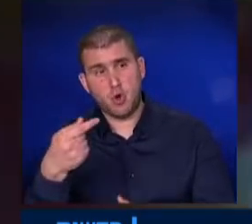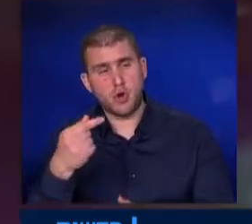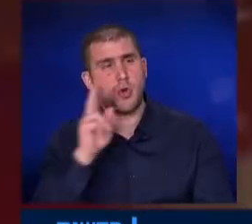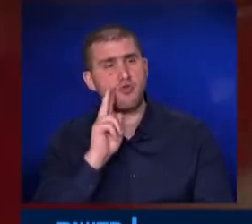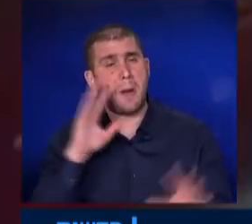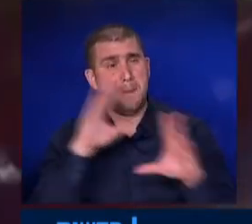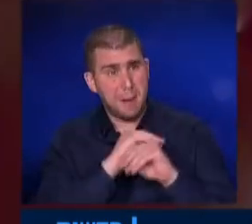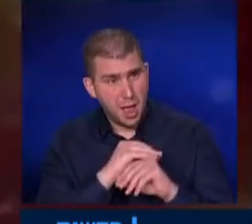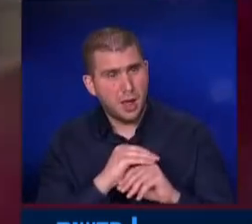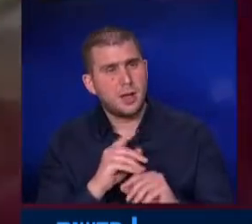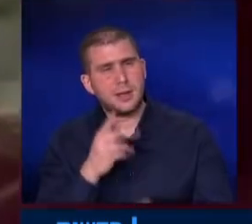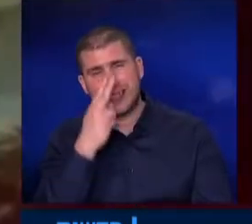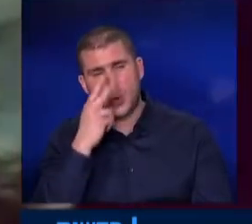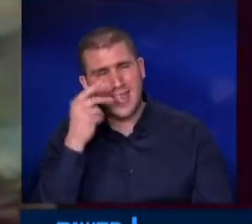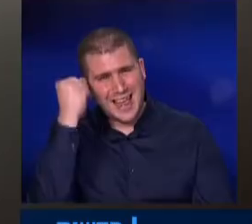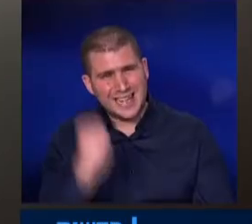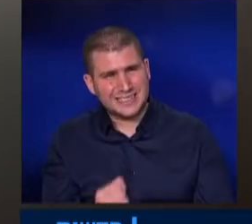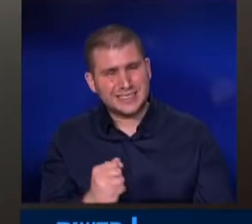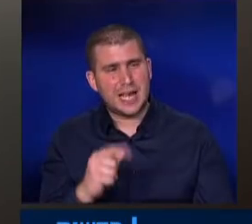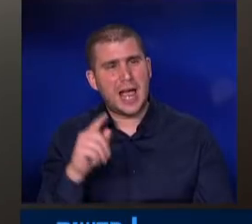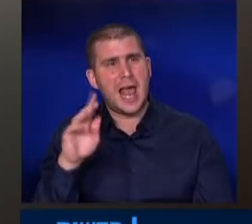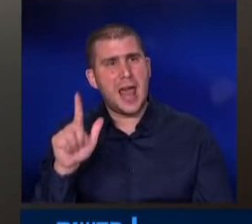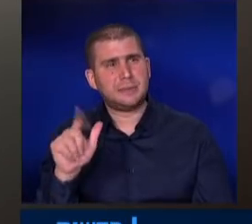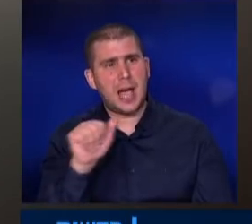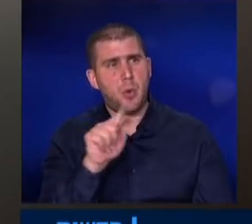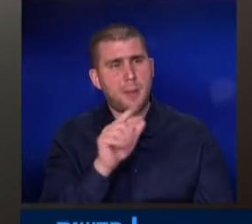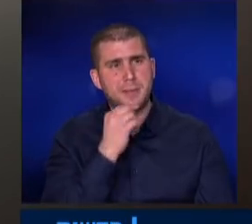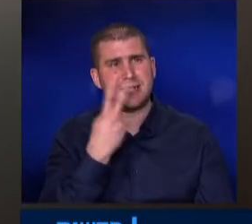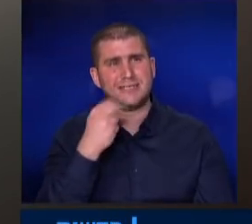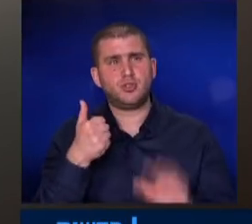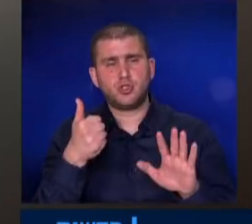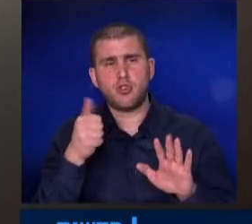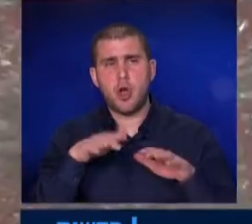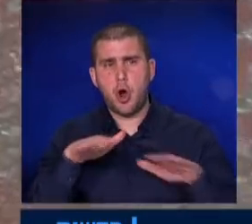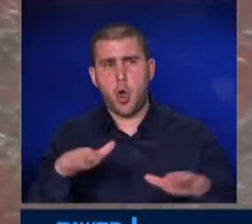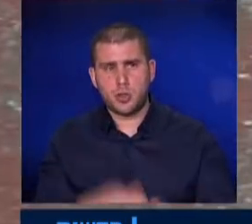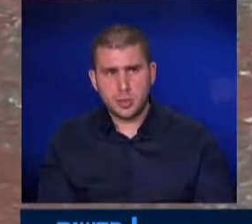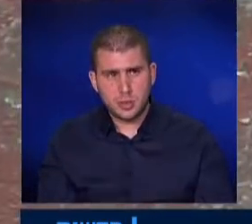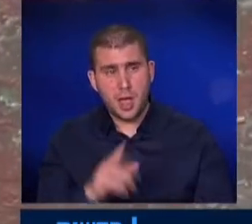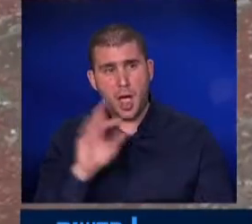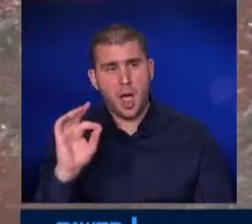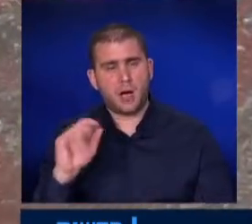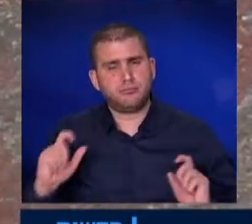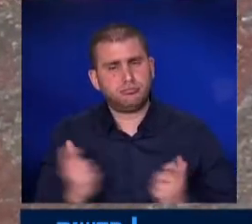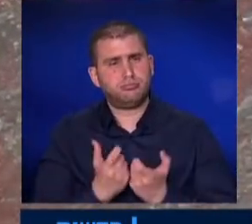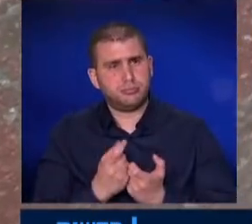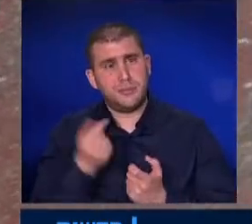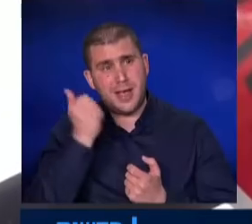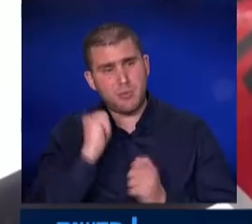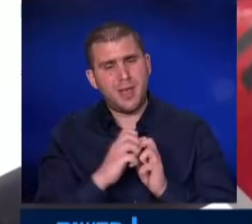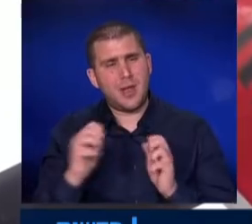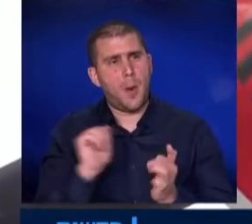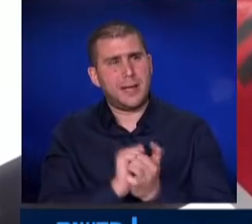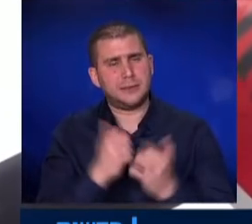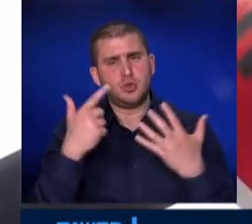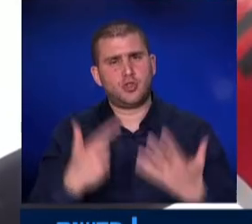בלילה, התבצע ניסיון רצח בלמיס אבו לבן, בת 26 מלוד. אחיה נעצר ואמש הוא ערך מעצרו